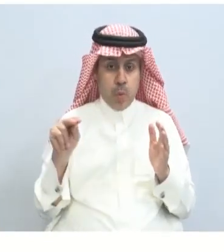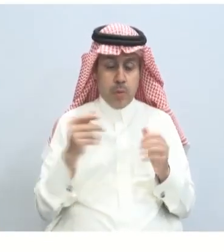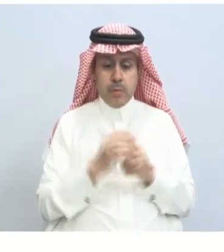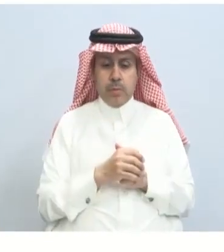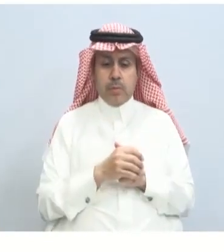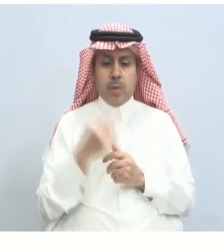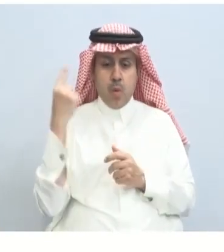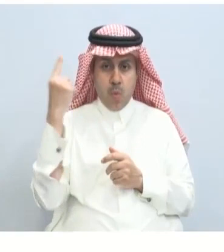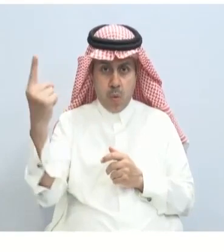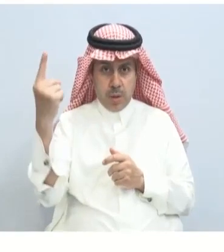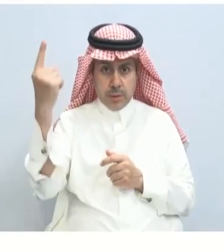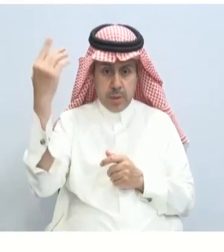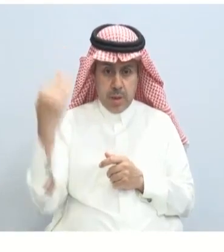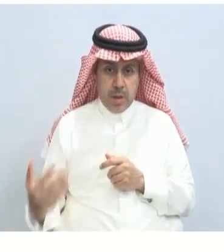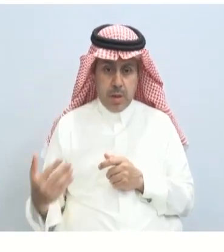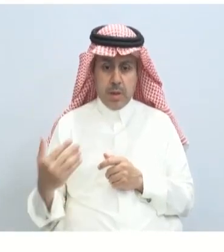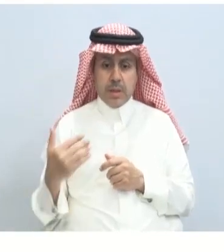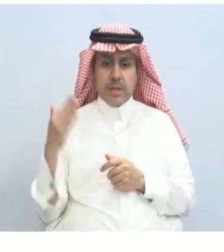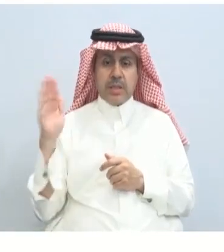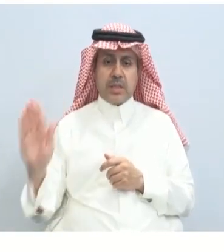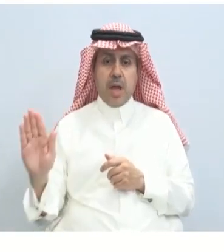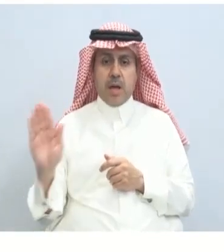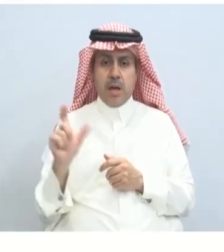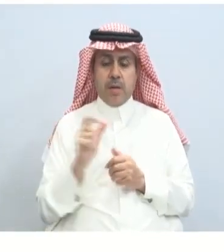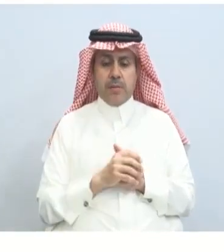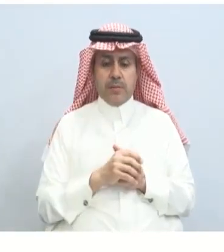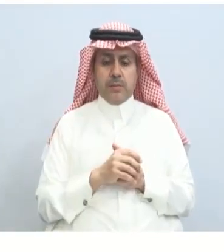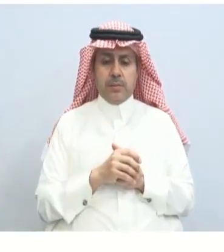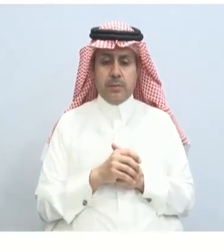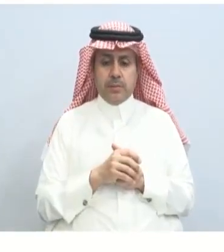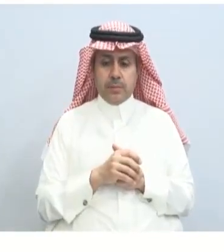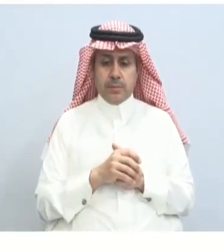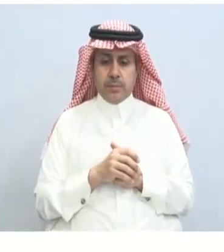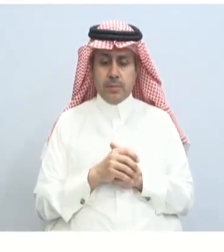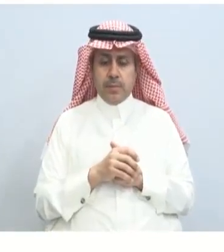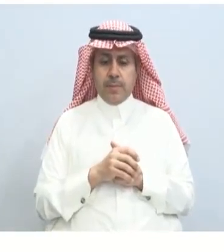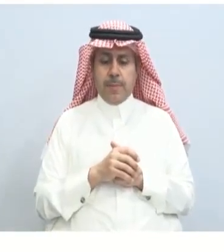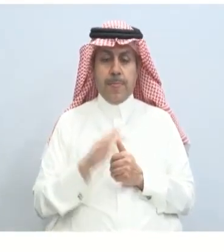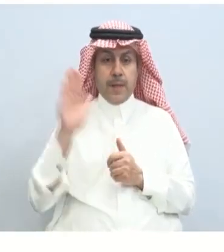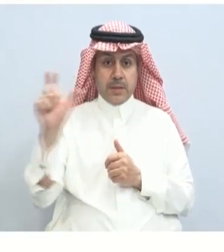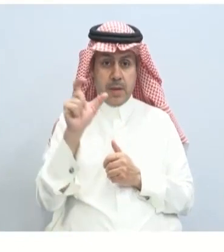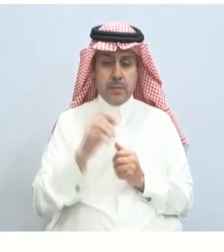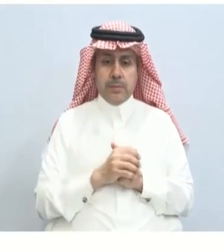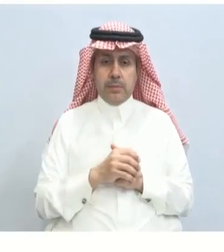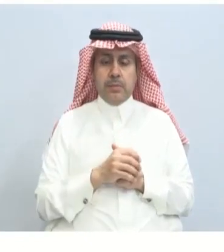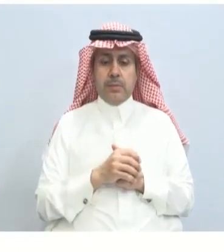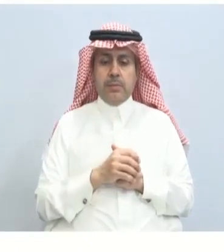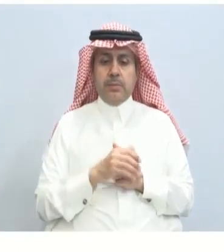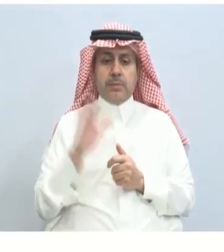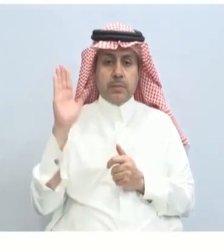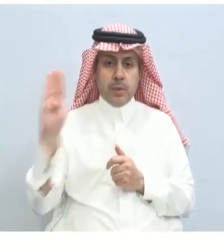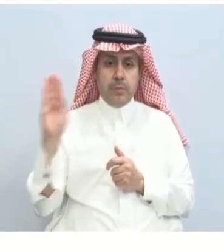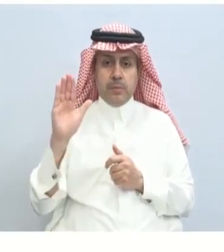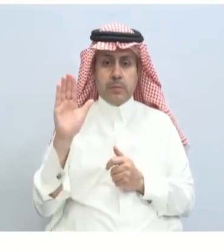تساوي واحد على على ساين ثيتا واحد على ساين يتا لاحظ انه اعطاك الساين فبالتالي الكوسك هي